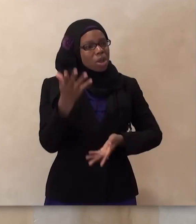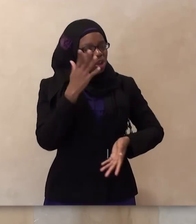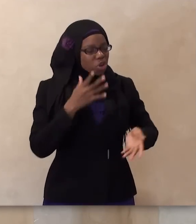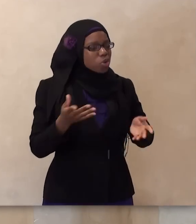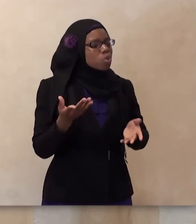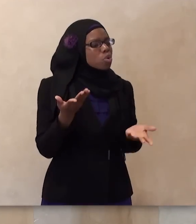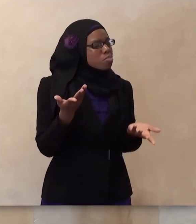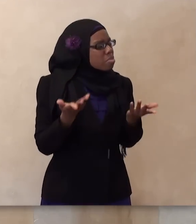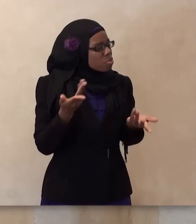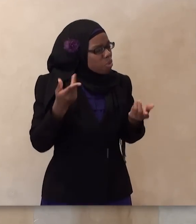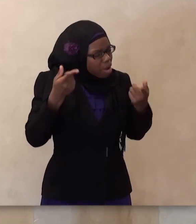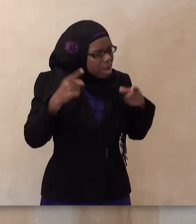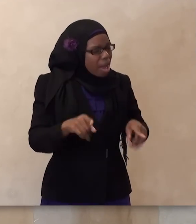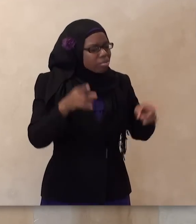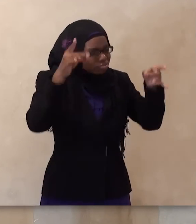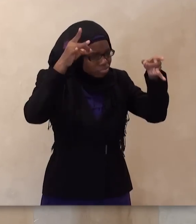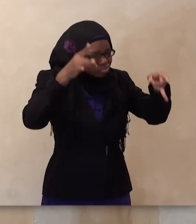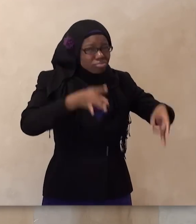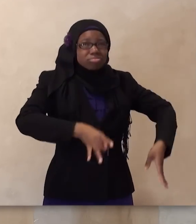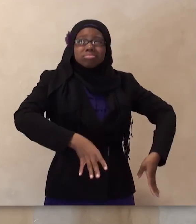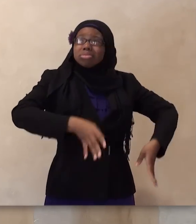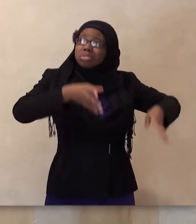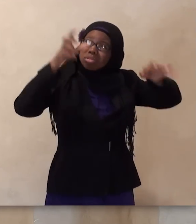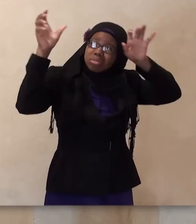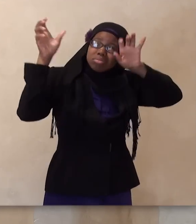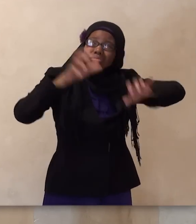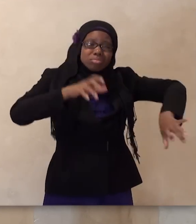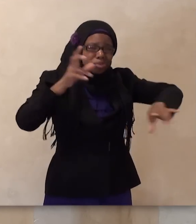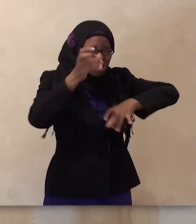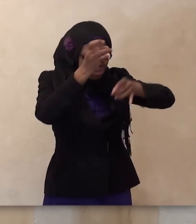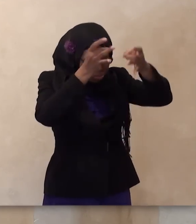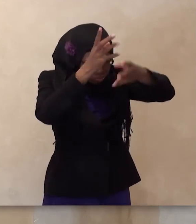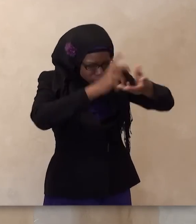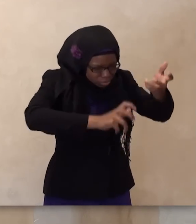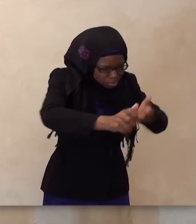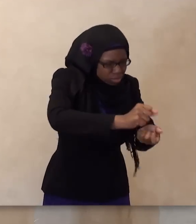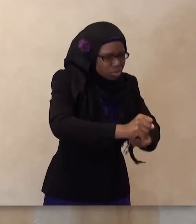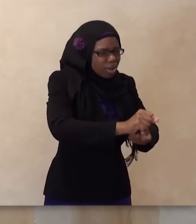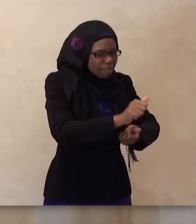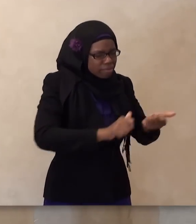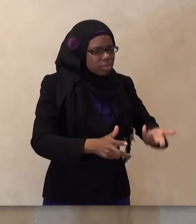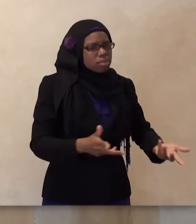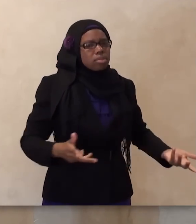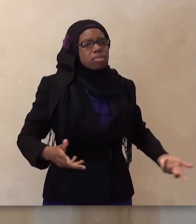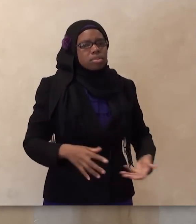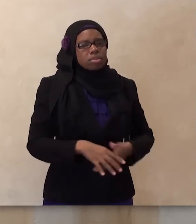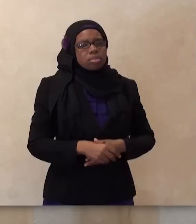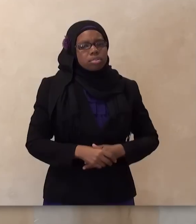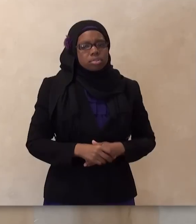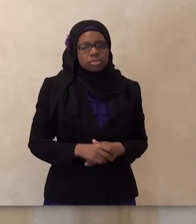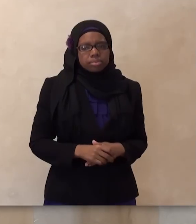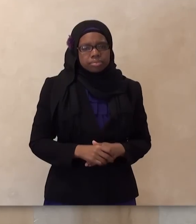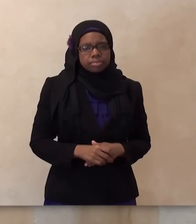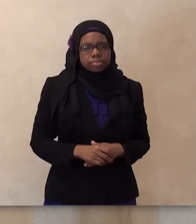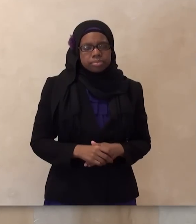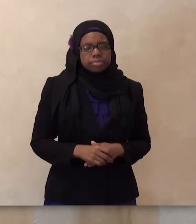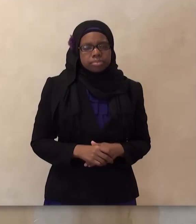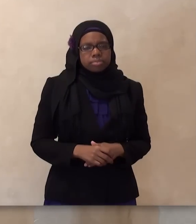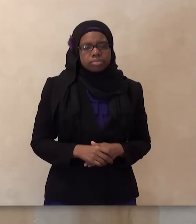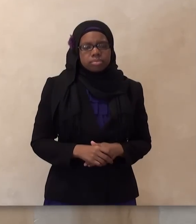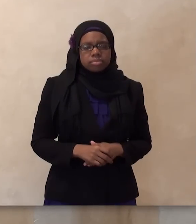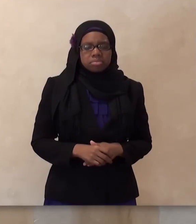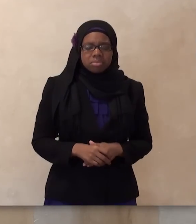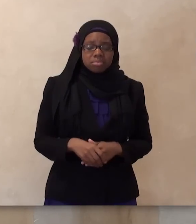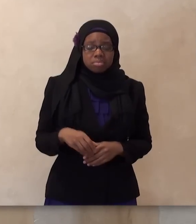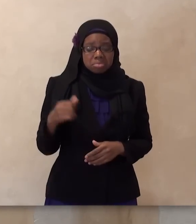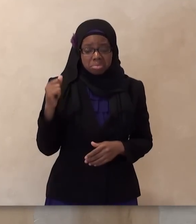bird from the sky, then it will be a slippery earth. أَوْ يُصْبِحَ مَاؤُهَا غَوْرًا فَلَنْ تَسْتَطِيعَ لَهُ طَلَبًا. If you